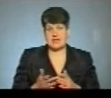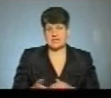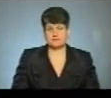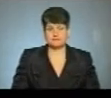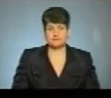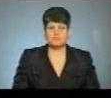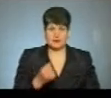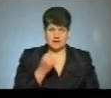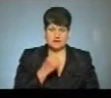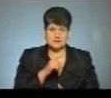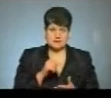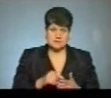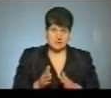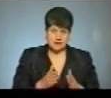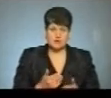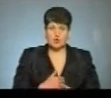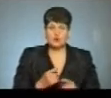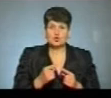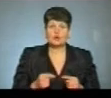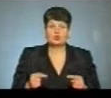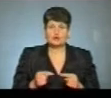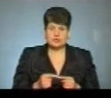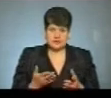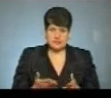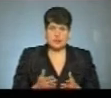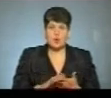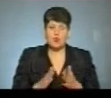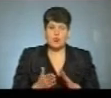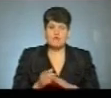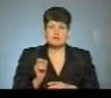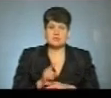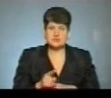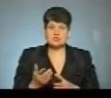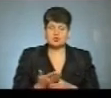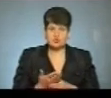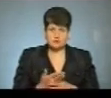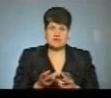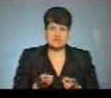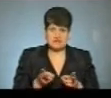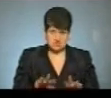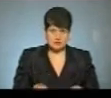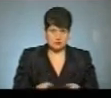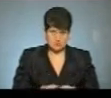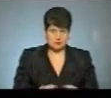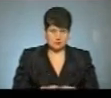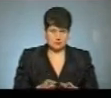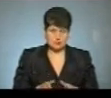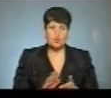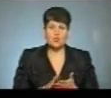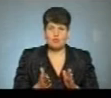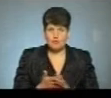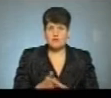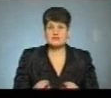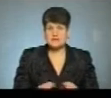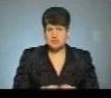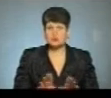за запитання і також за відповіді. Хочу уточнити таке. Умови призначення субсидій наразі залишаються такими самими? Так, умови